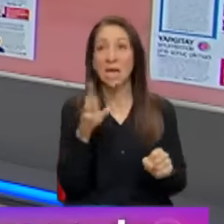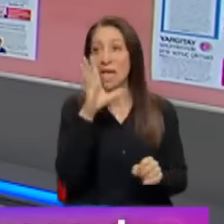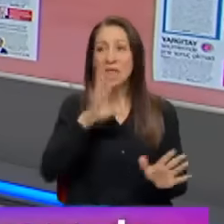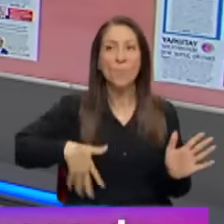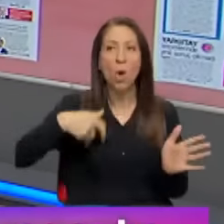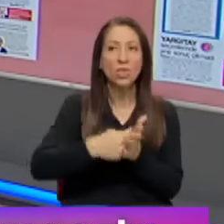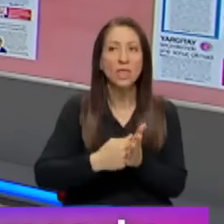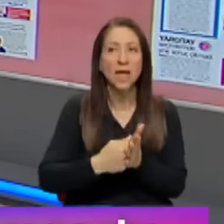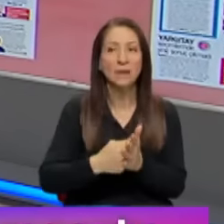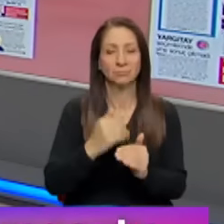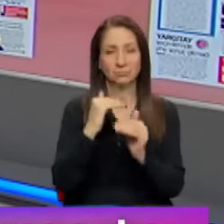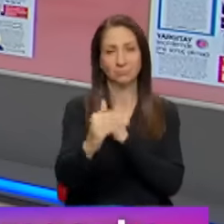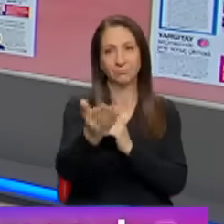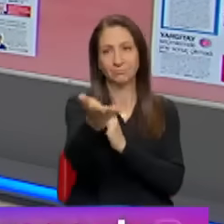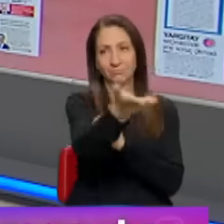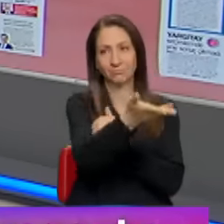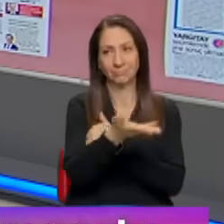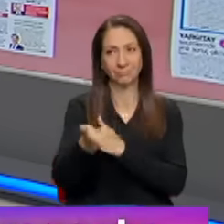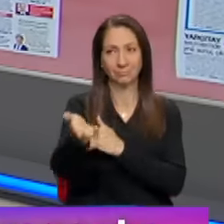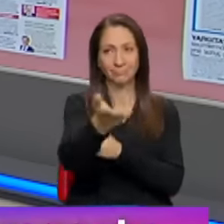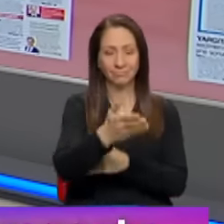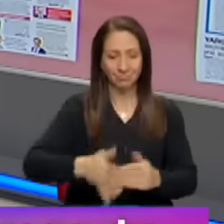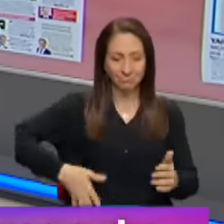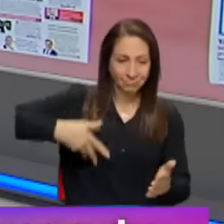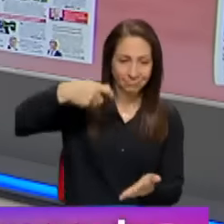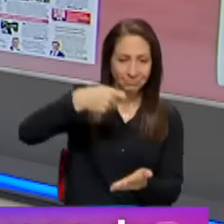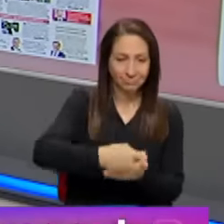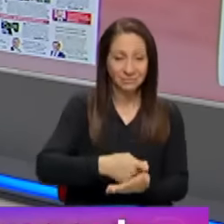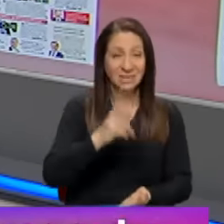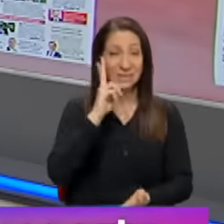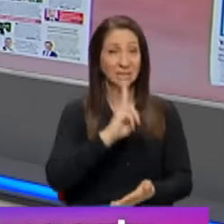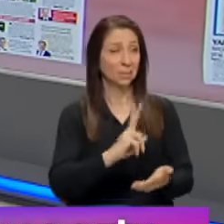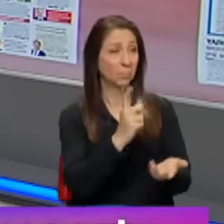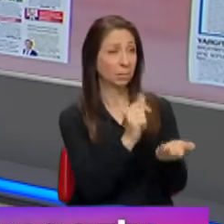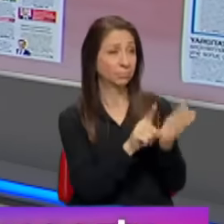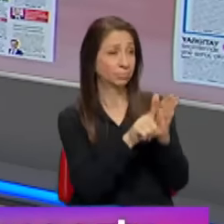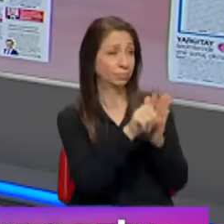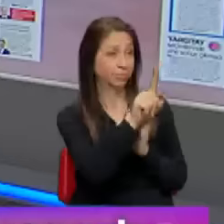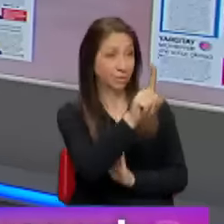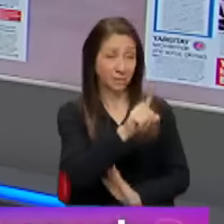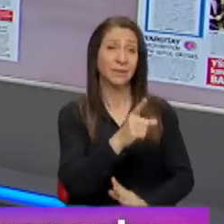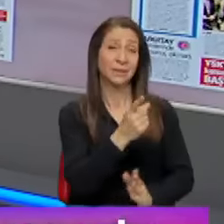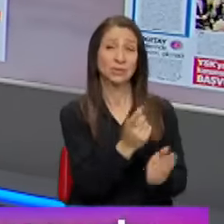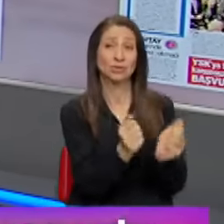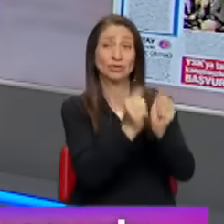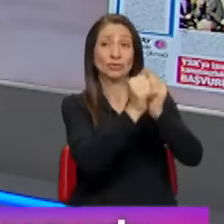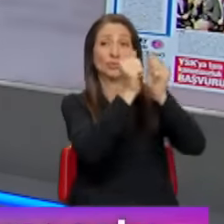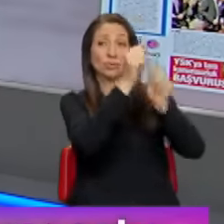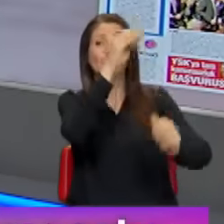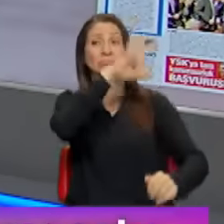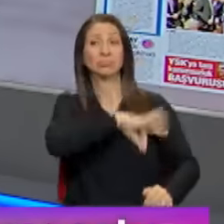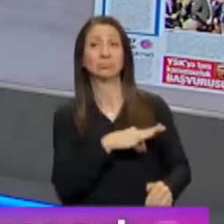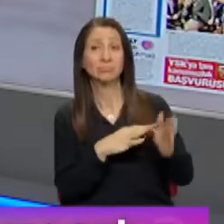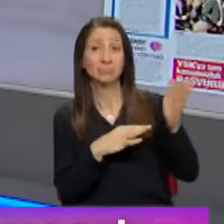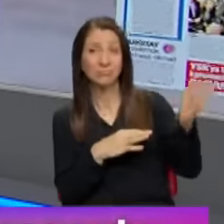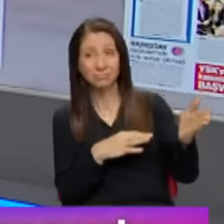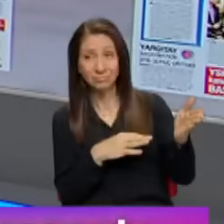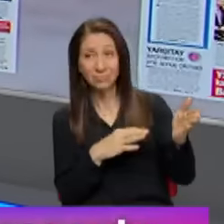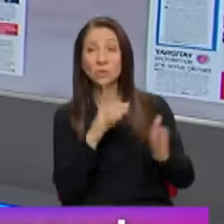ödedi bunu? Vatandaşın cebinden çıktı bu para. Zenginin, zaten zengindi, onların cebine giriverdi.